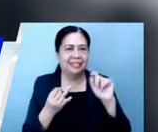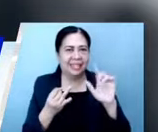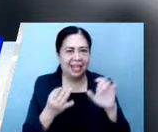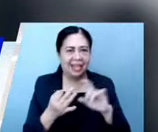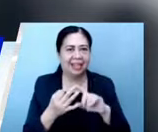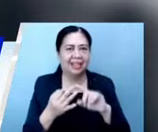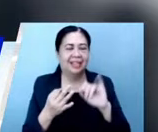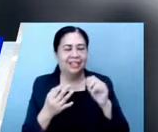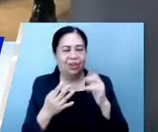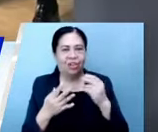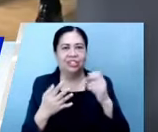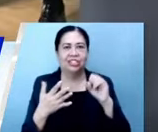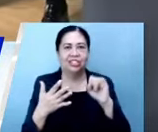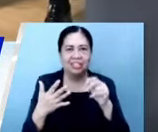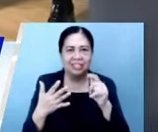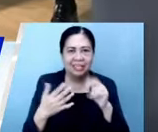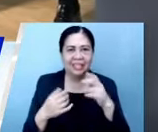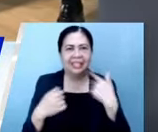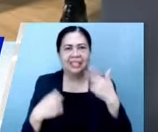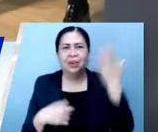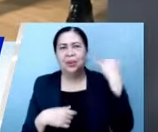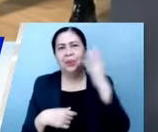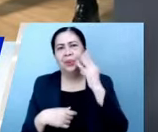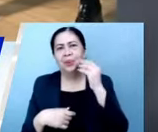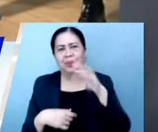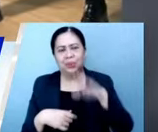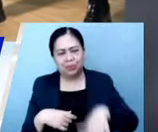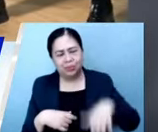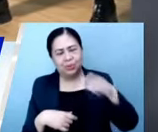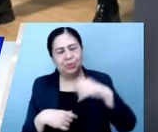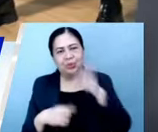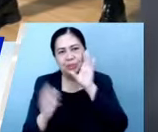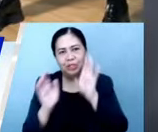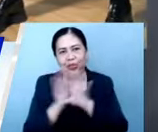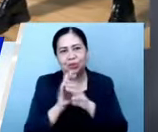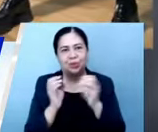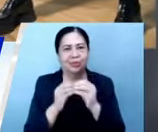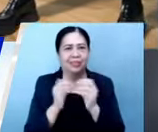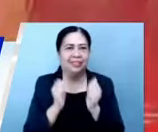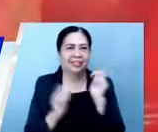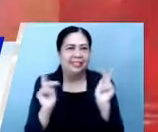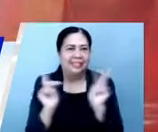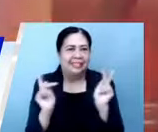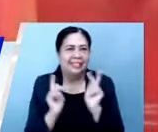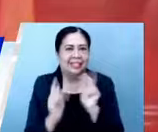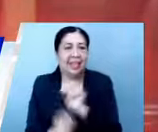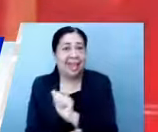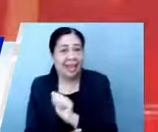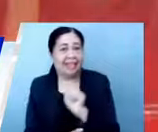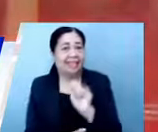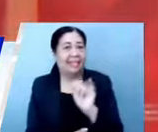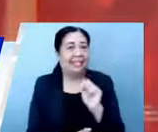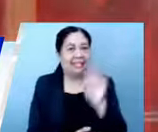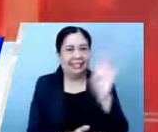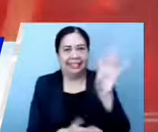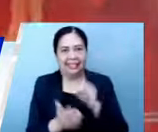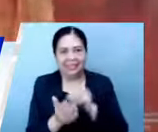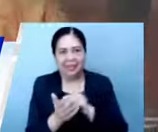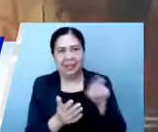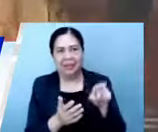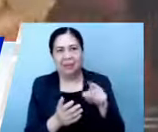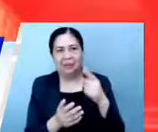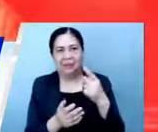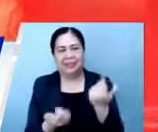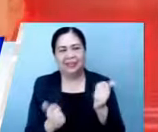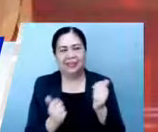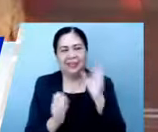pag-post ng kanilang childhood photos. Masalo pang kinilega ang mga 18 sa paggaya nila sa poses sa mga larawan. Pupunta sa